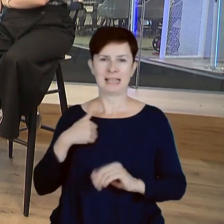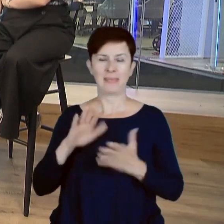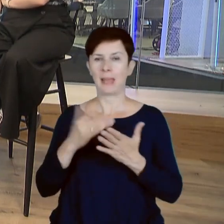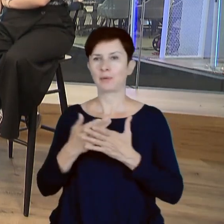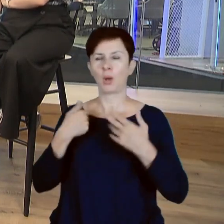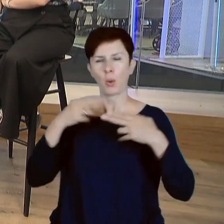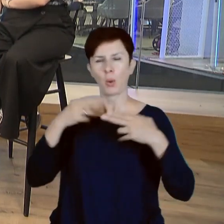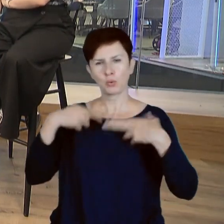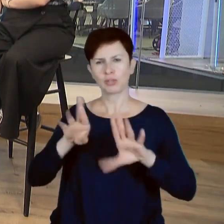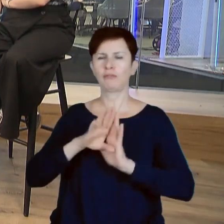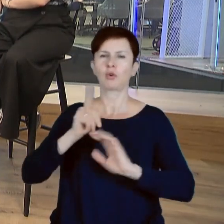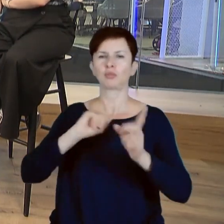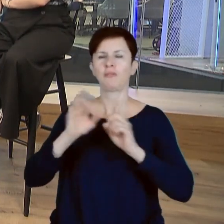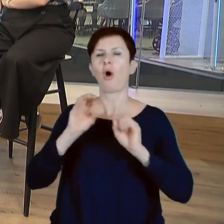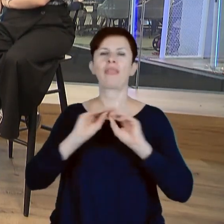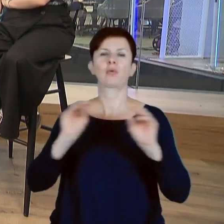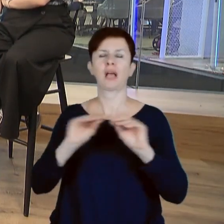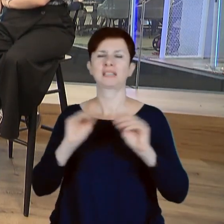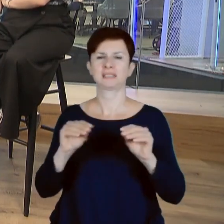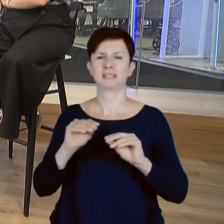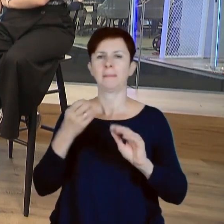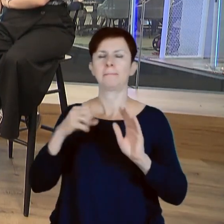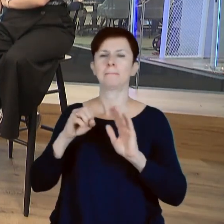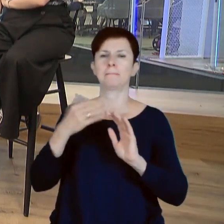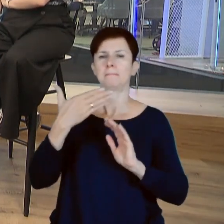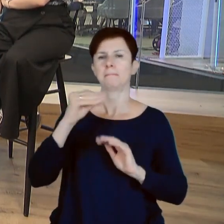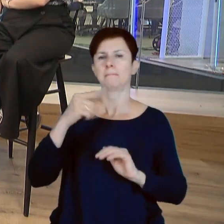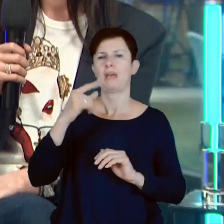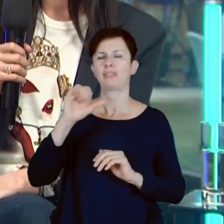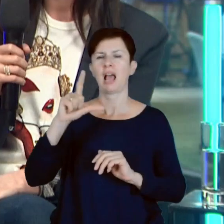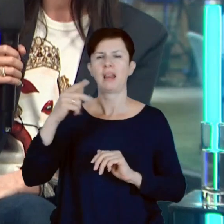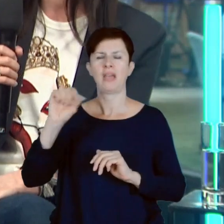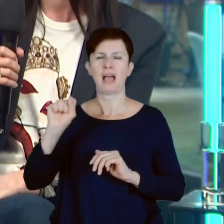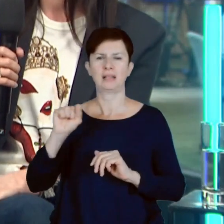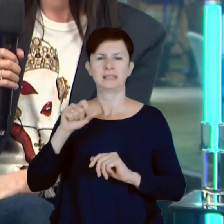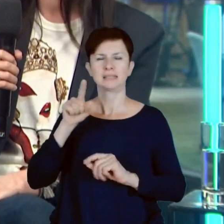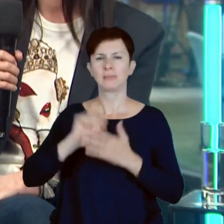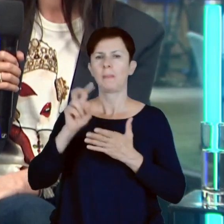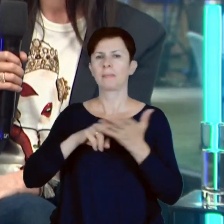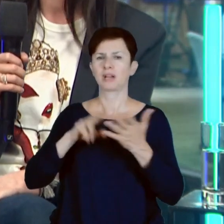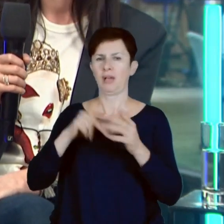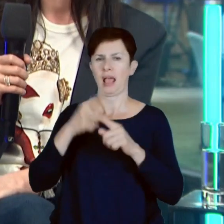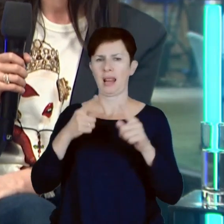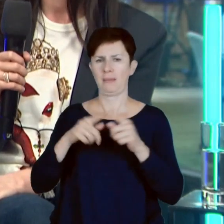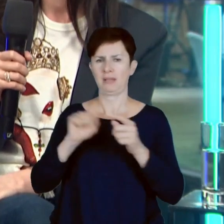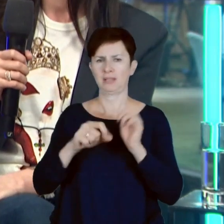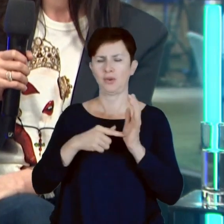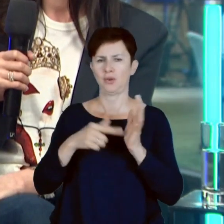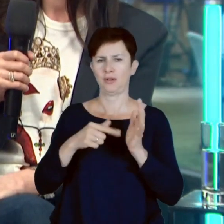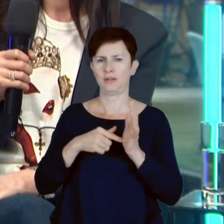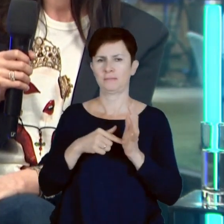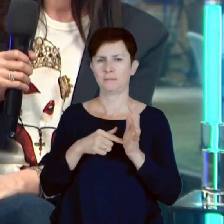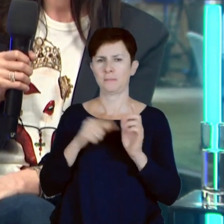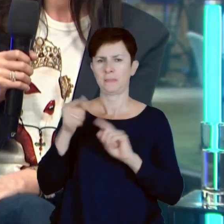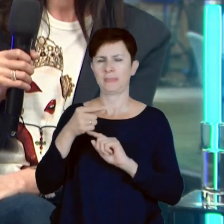edukacji medialnej, nie wiem, od dekady, może nawet dwóch. I tam to był brakującym elementem dla mnie, za tą dopaminą się chowają zdrowe